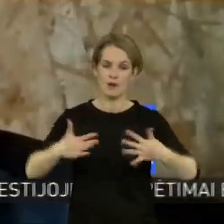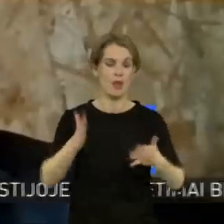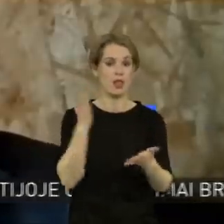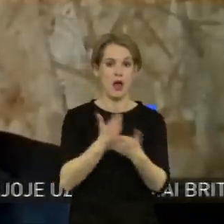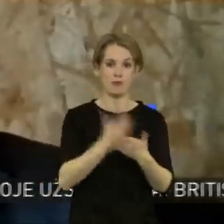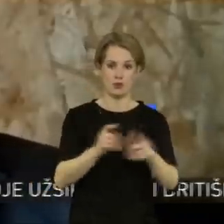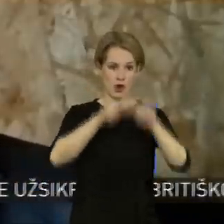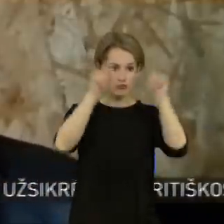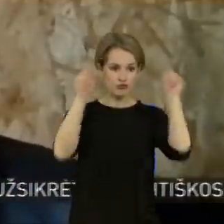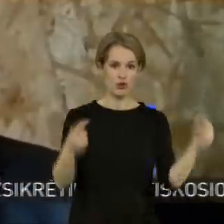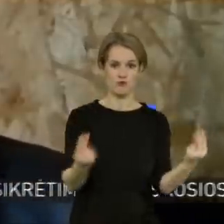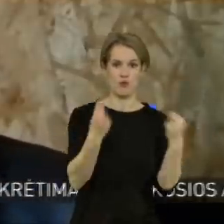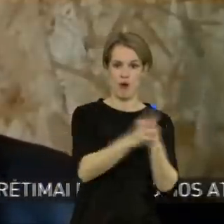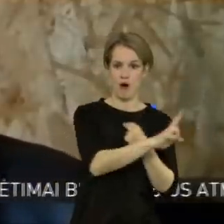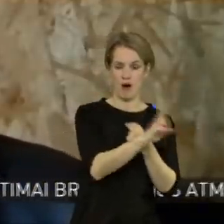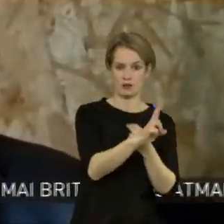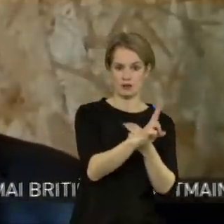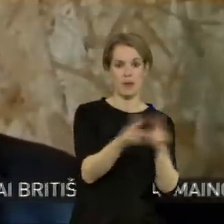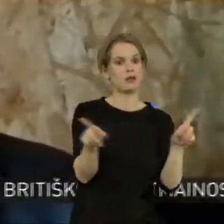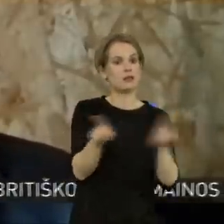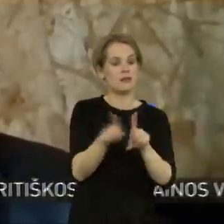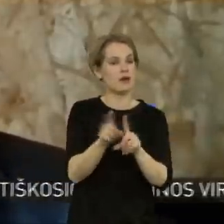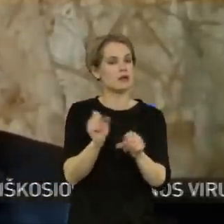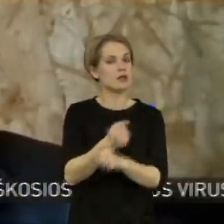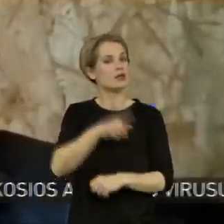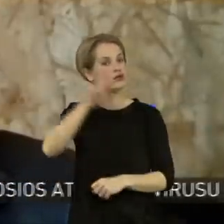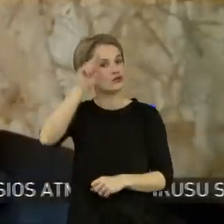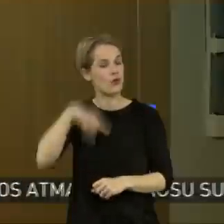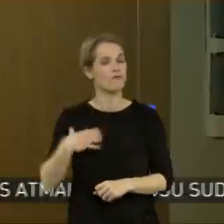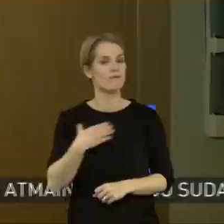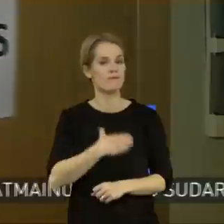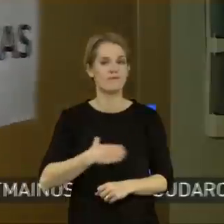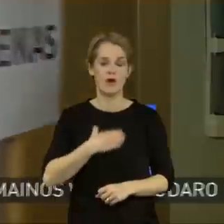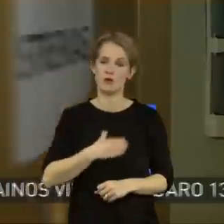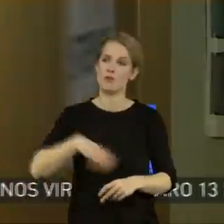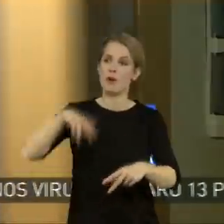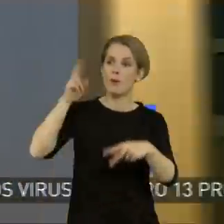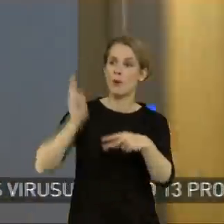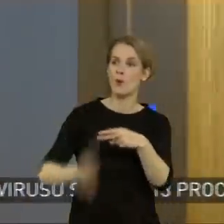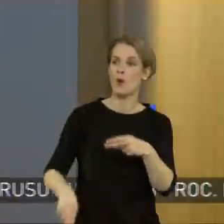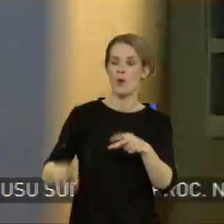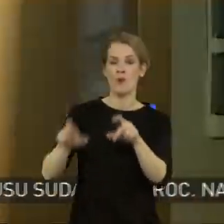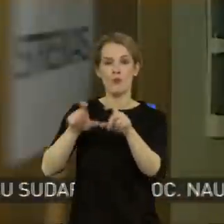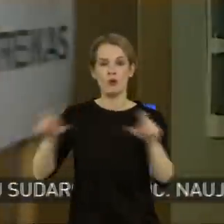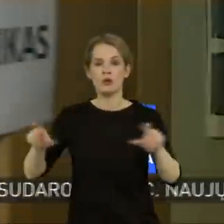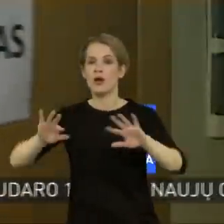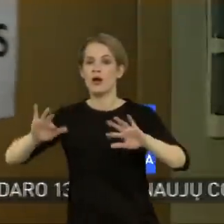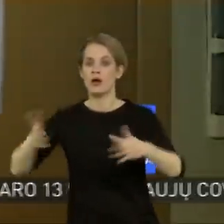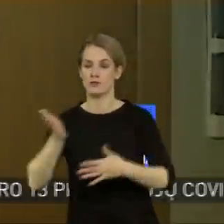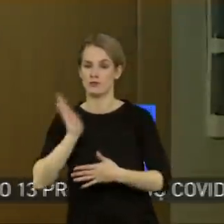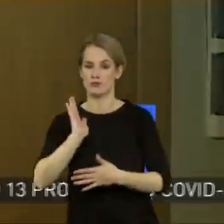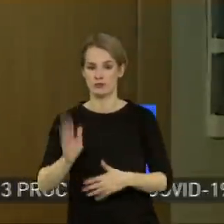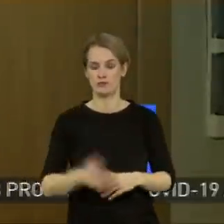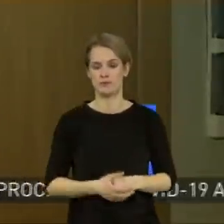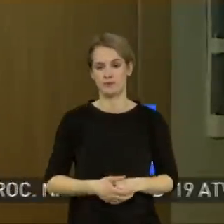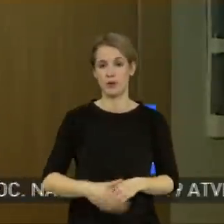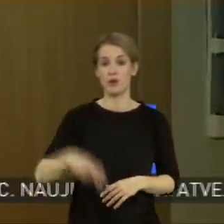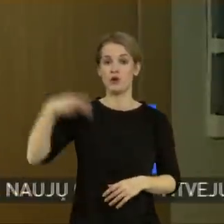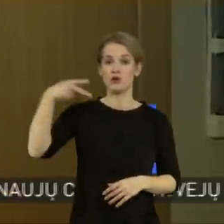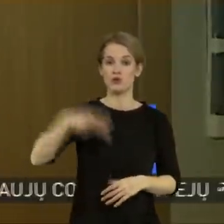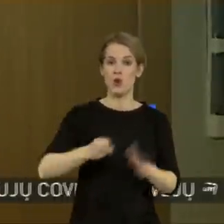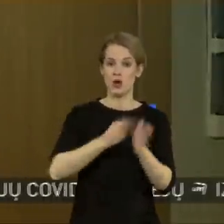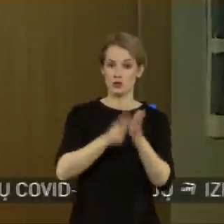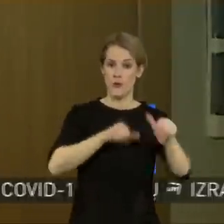mūsų žmonėms, bet ir taip pat finišo galimybės. Po 2018 metais vykusių